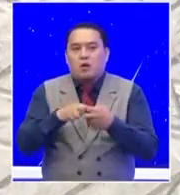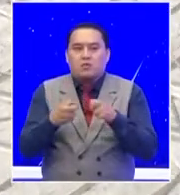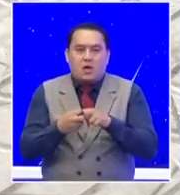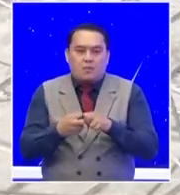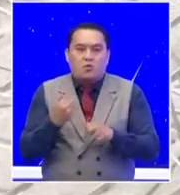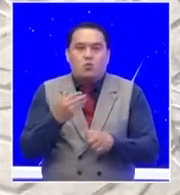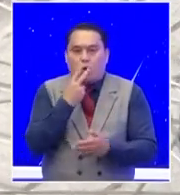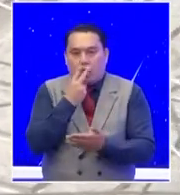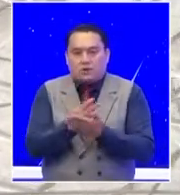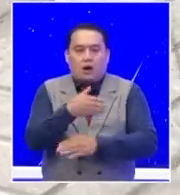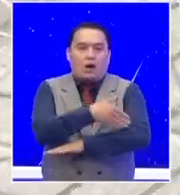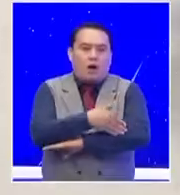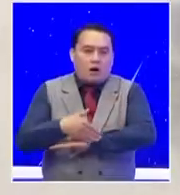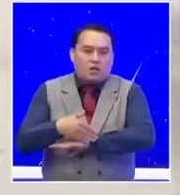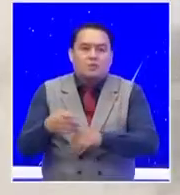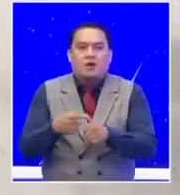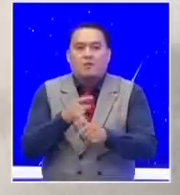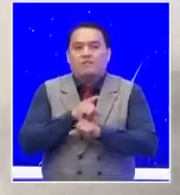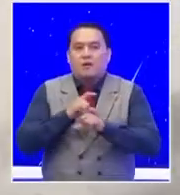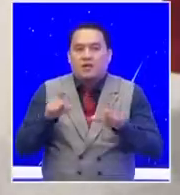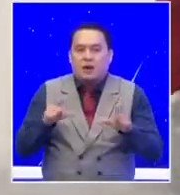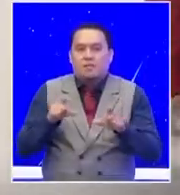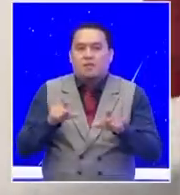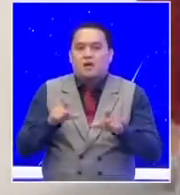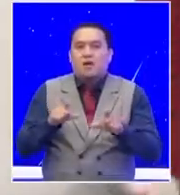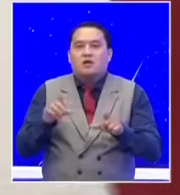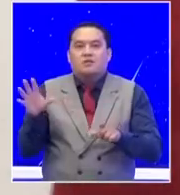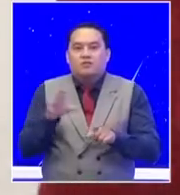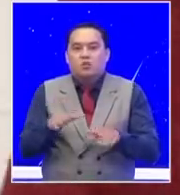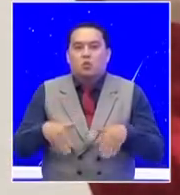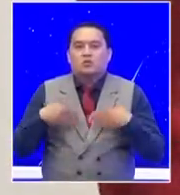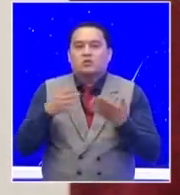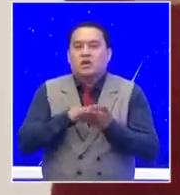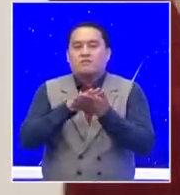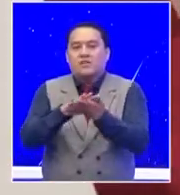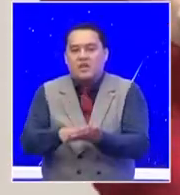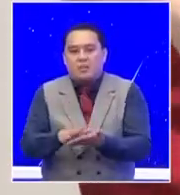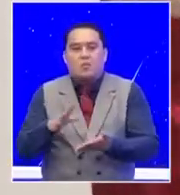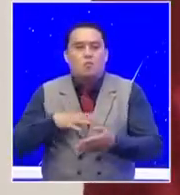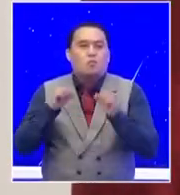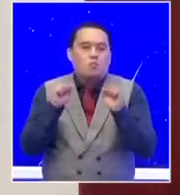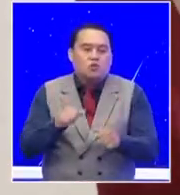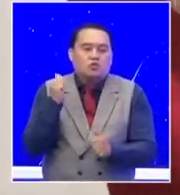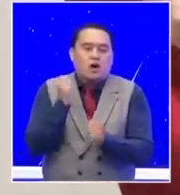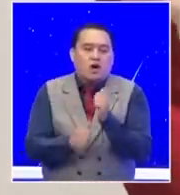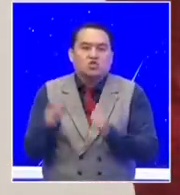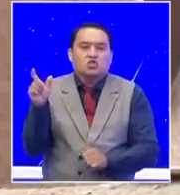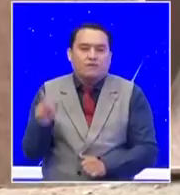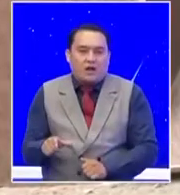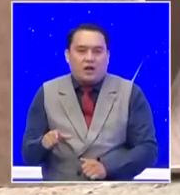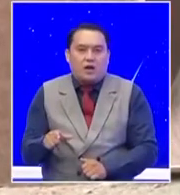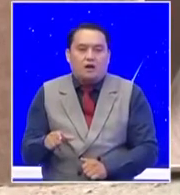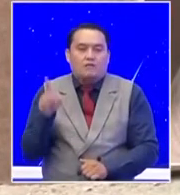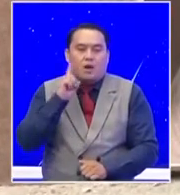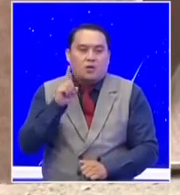доступа, указанием адреса и наименования объекта. Проявить неравнодушие и подать соответствующее заявление может каждый житель города. А